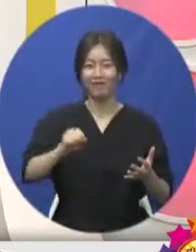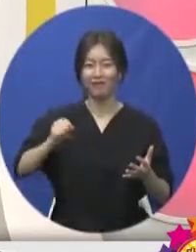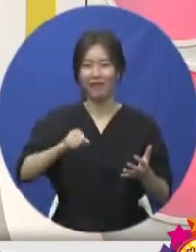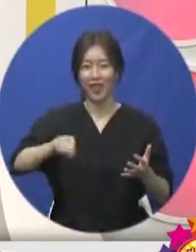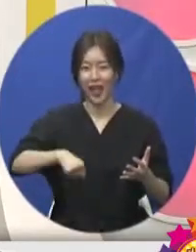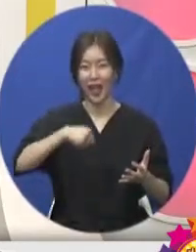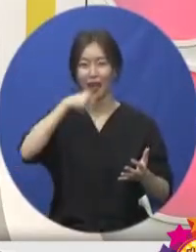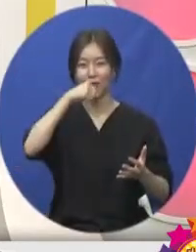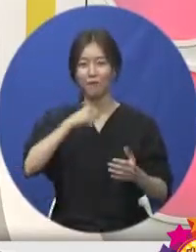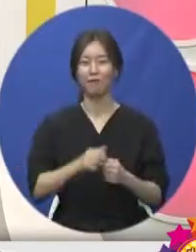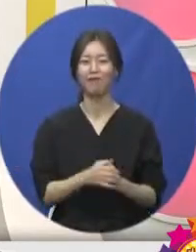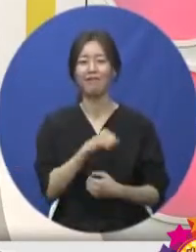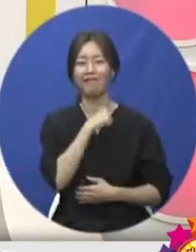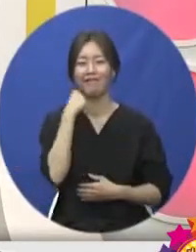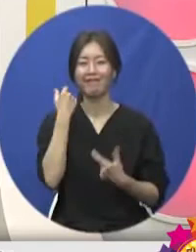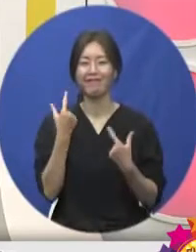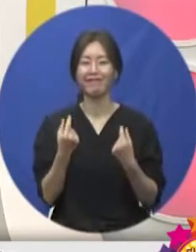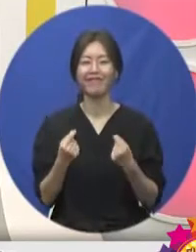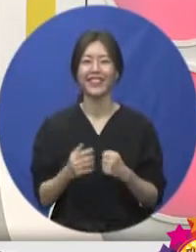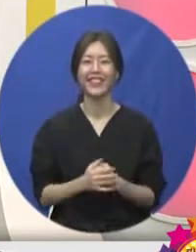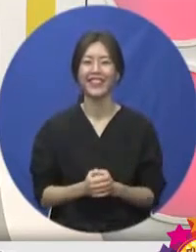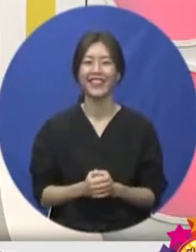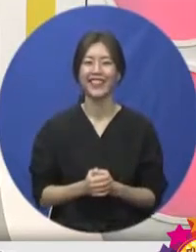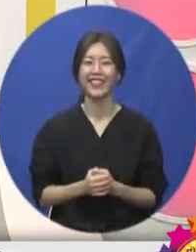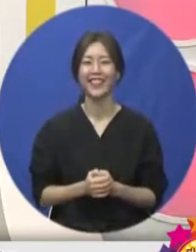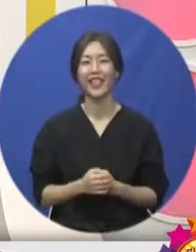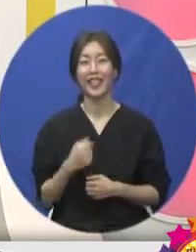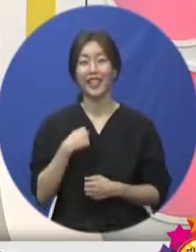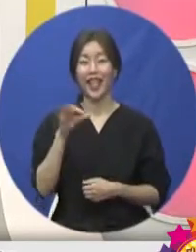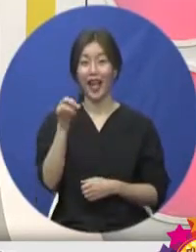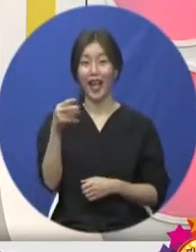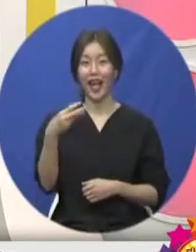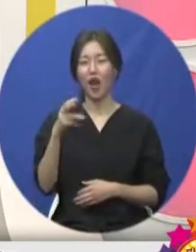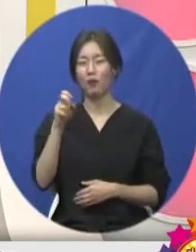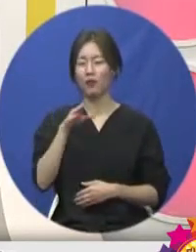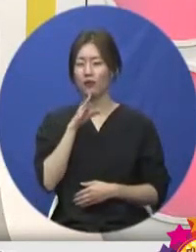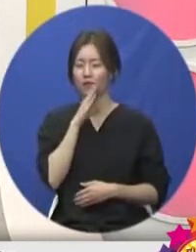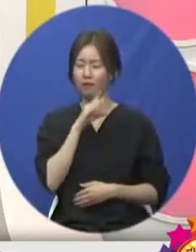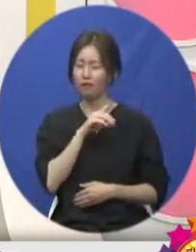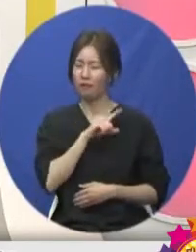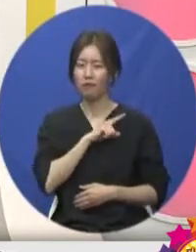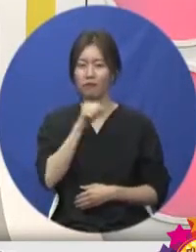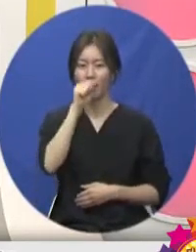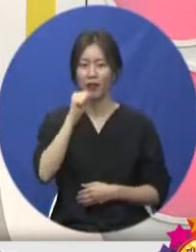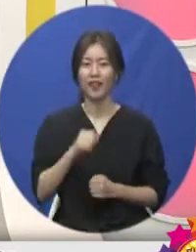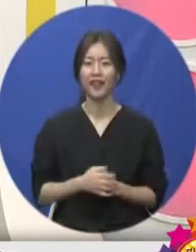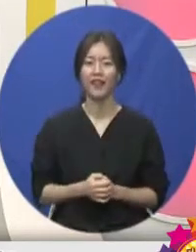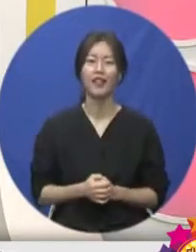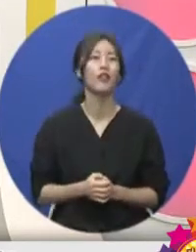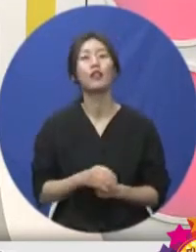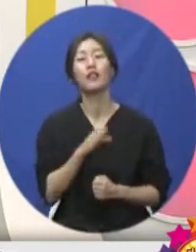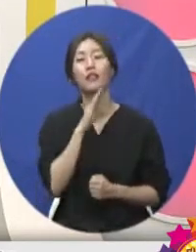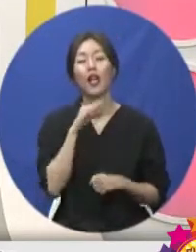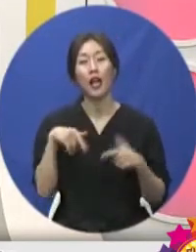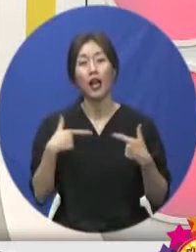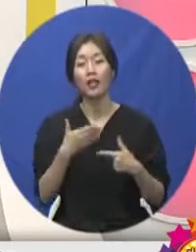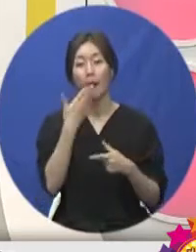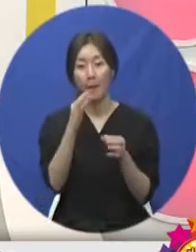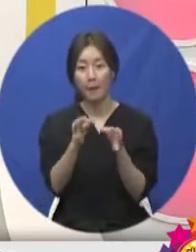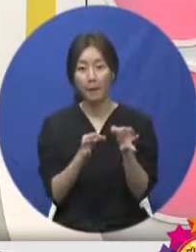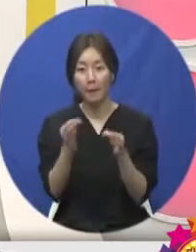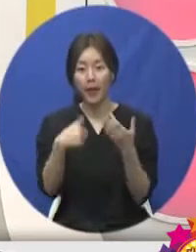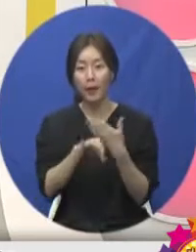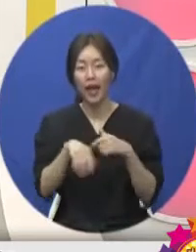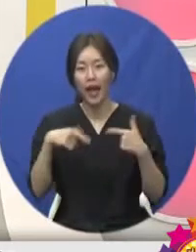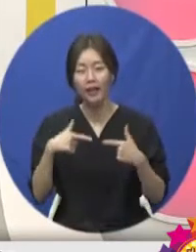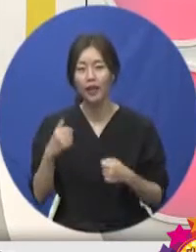비벼서 맛있겠다. 네. 나는 열무김치를 제일 좋아해. 진짜요. 식당에 가면 열무김치 난 두